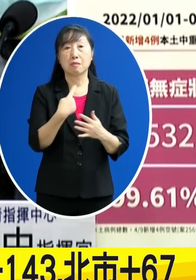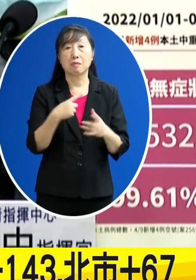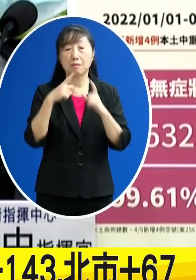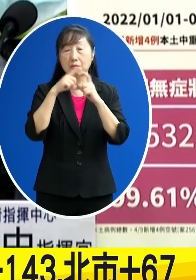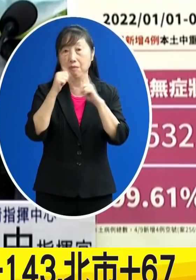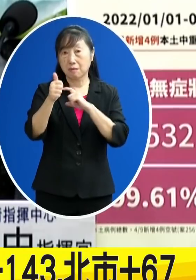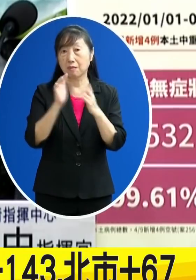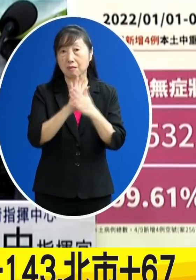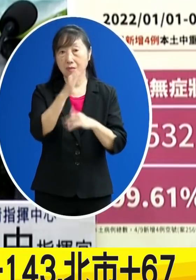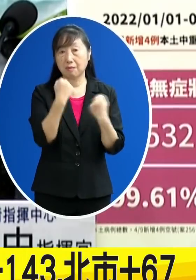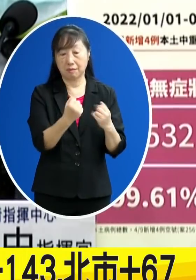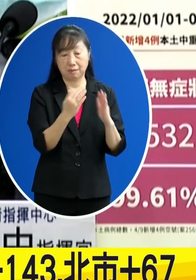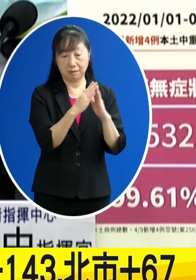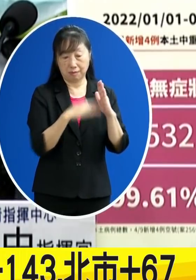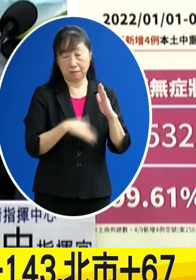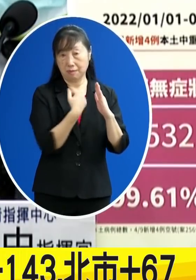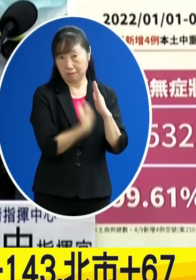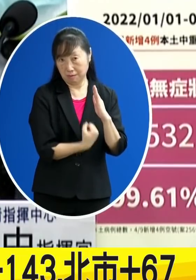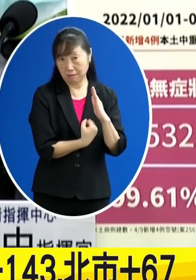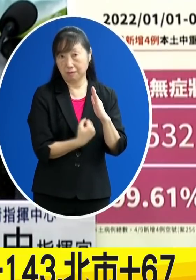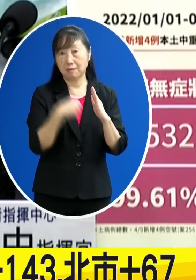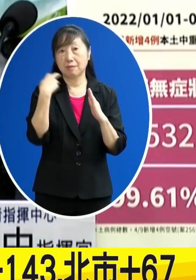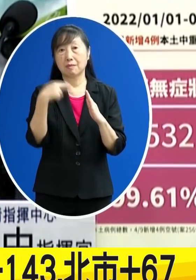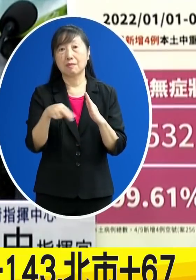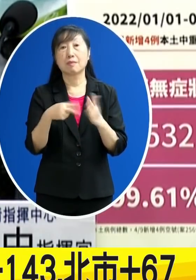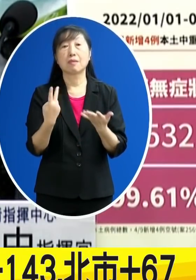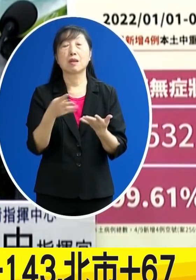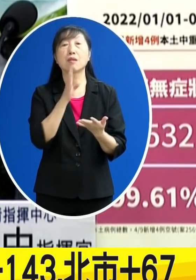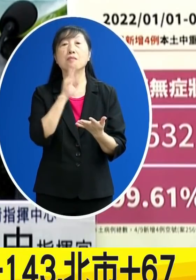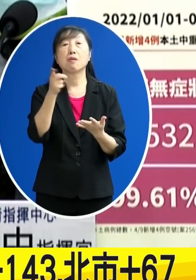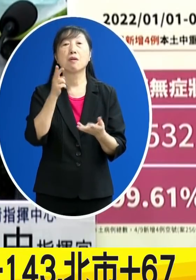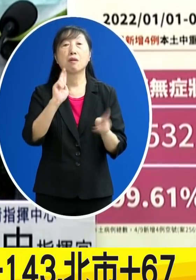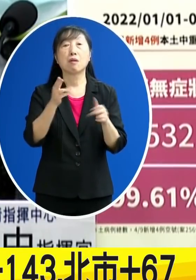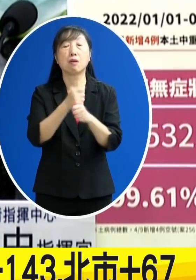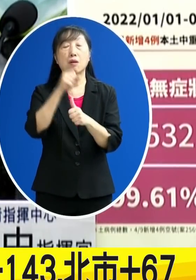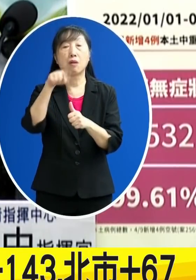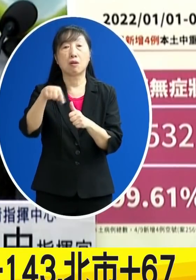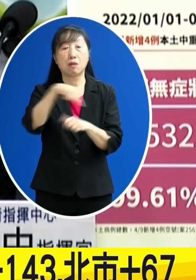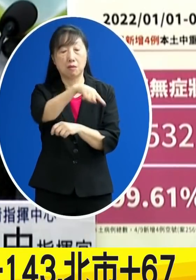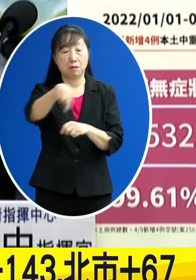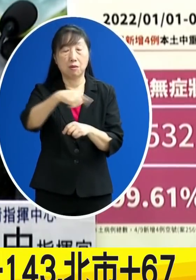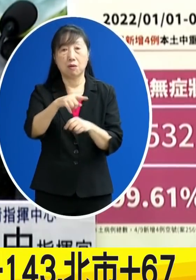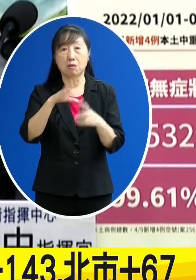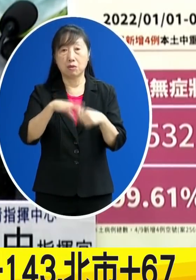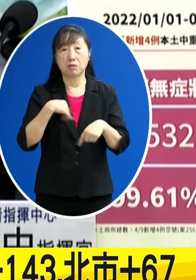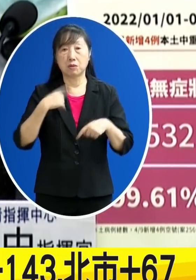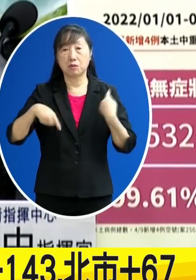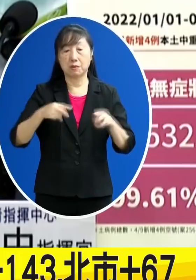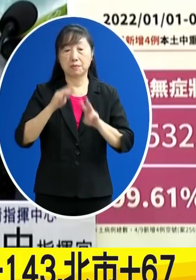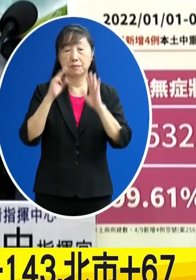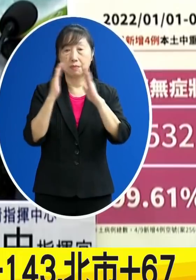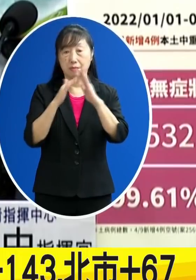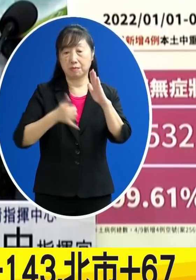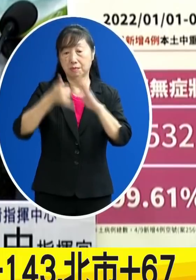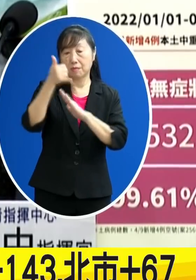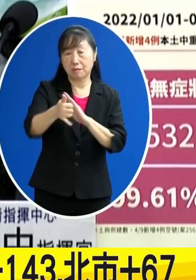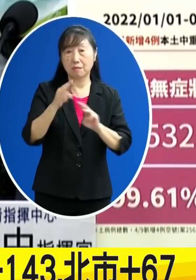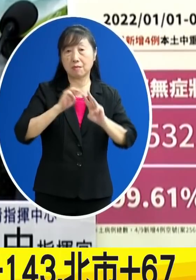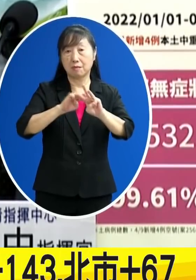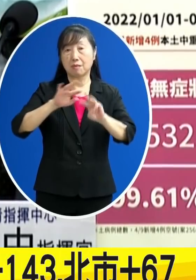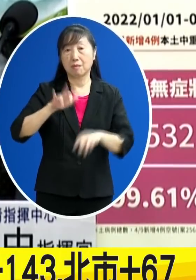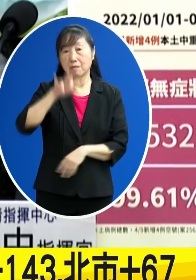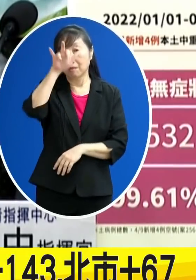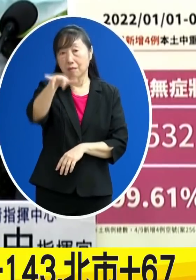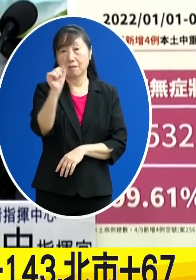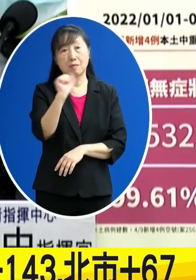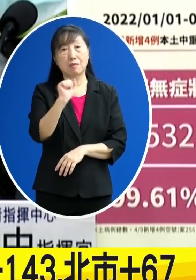或指挥中心或地方政府指定的范围内，禁止外出，不得出境或出国。但